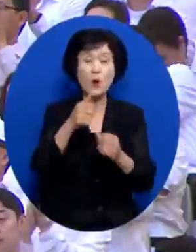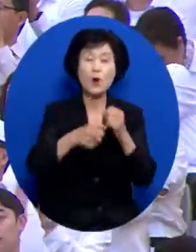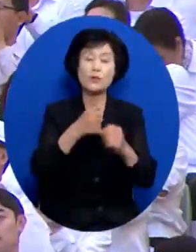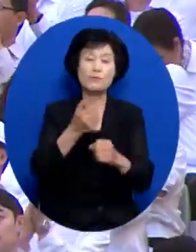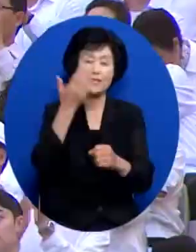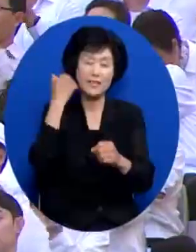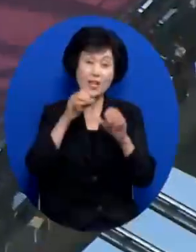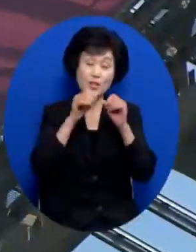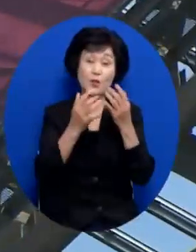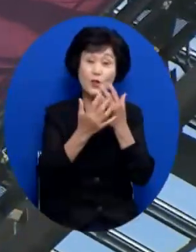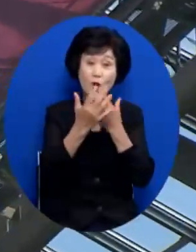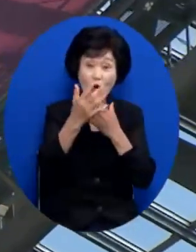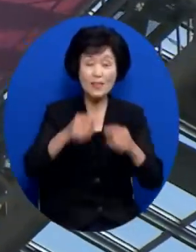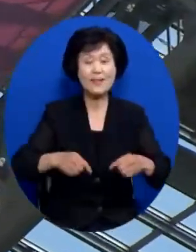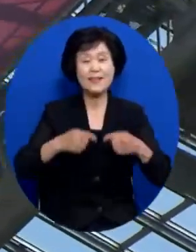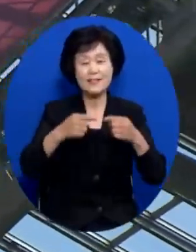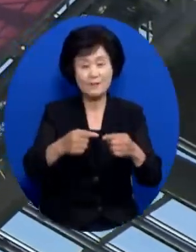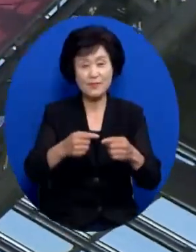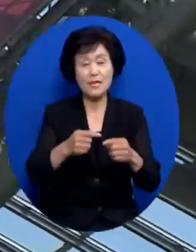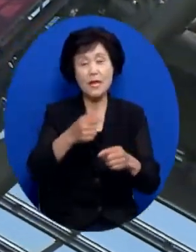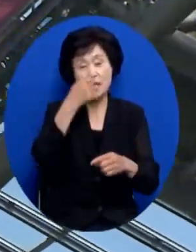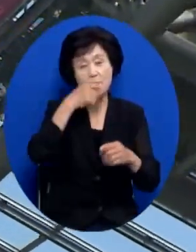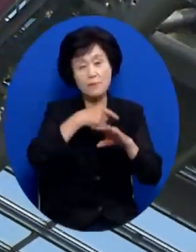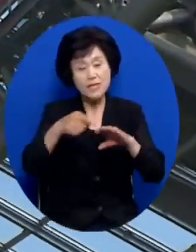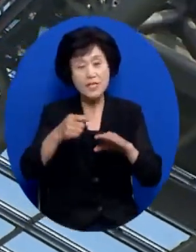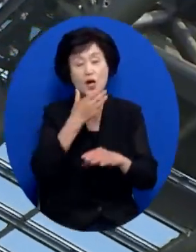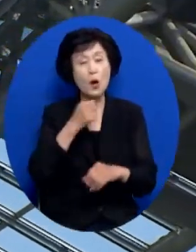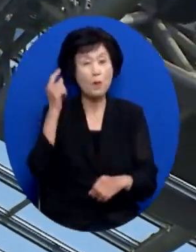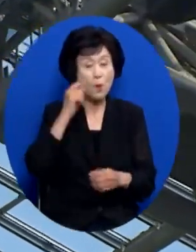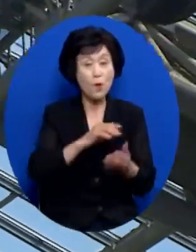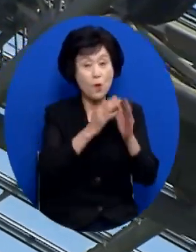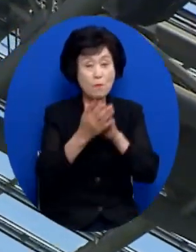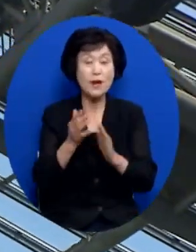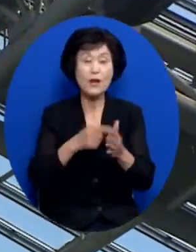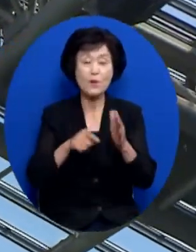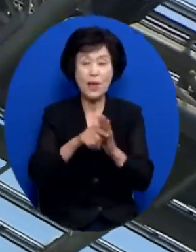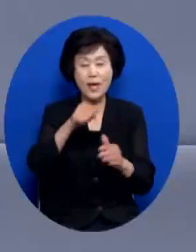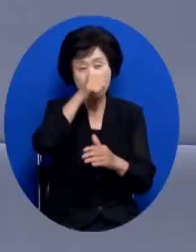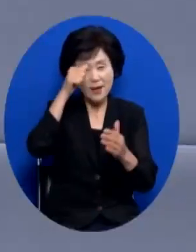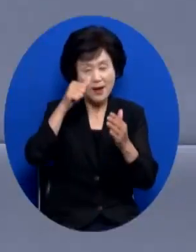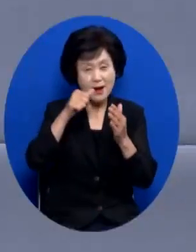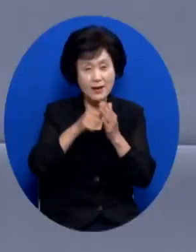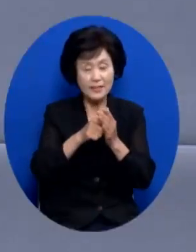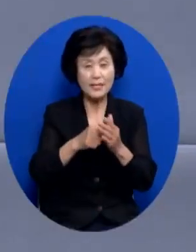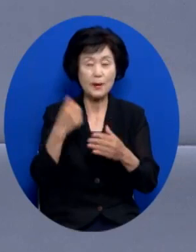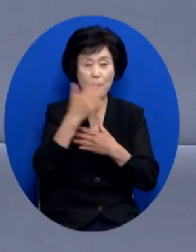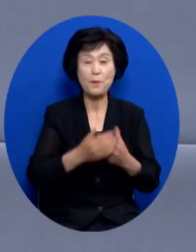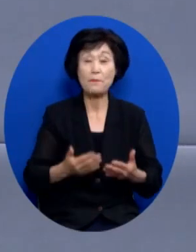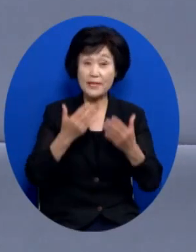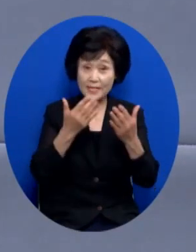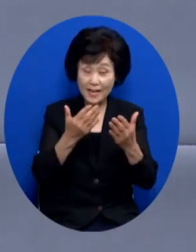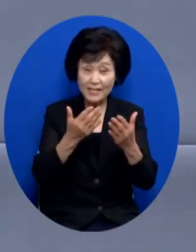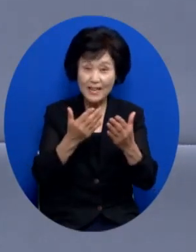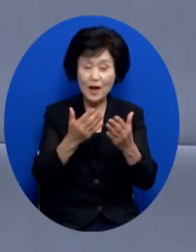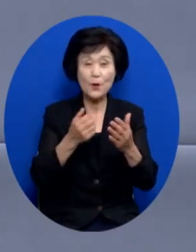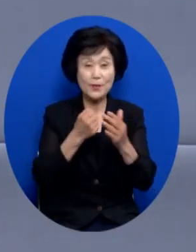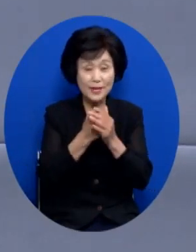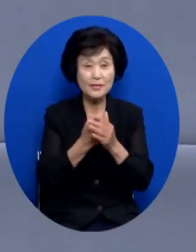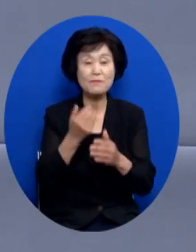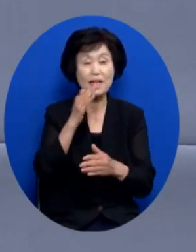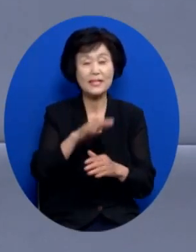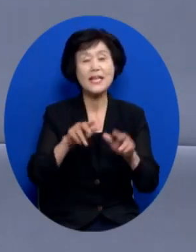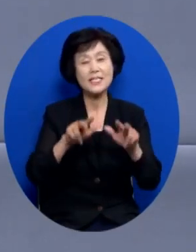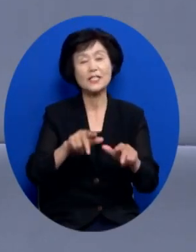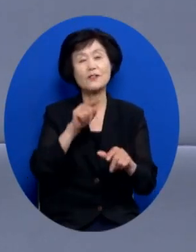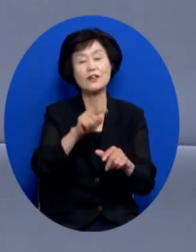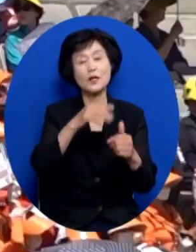전 전도집회에 참석해 민족 복음화와 세계선교를 위해 평생을 바치겠다고 다짐한 결과 지금 그 소명을 다하고 있다고 소회를